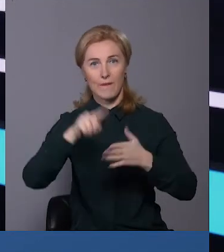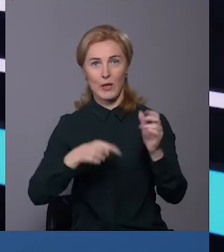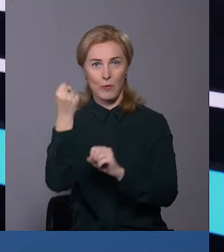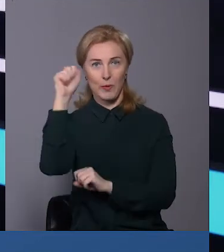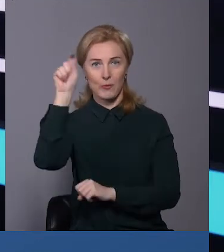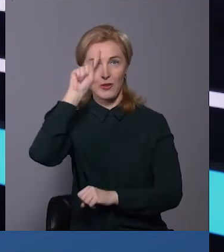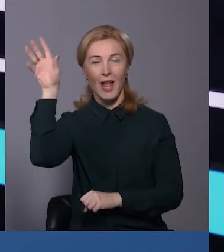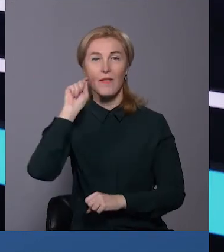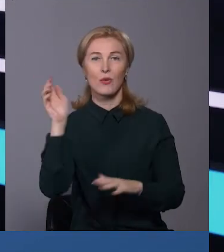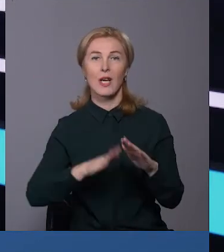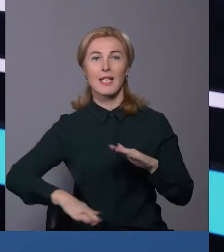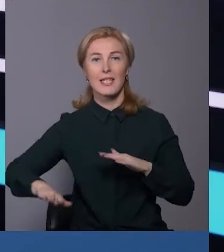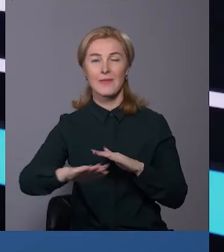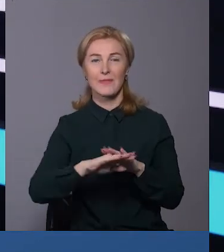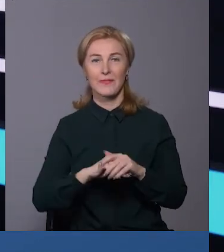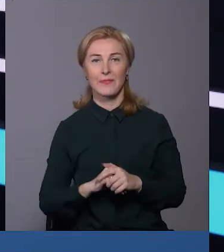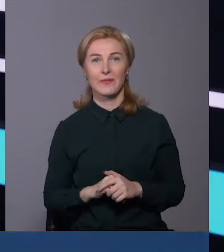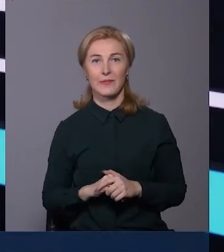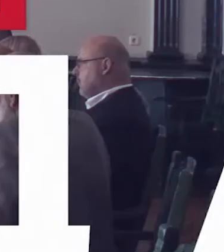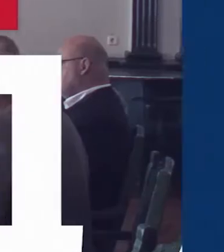перемогу. Слава Україні!